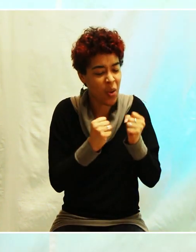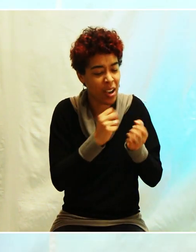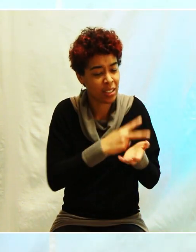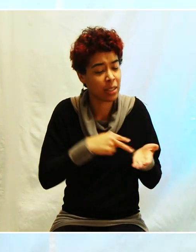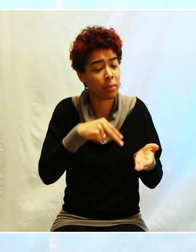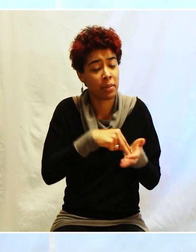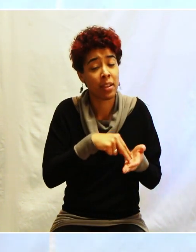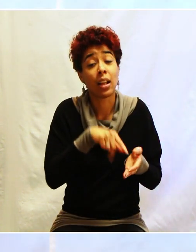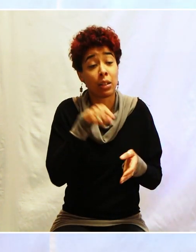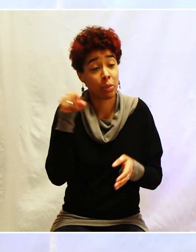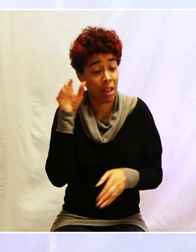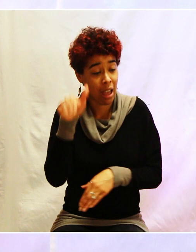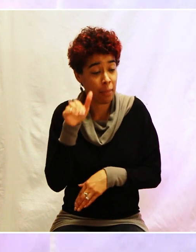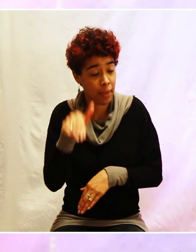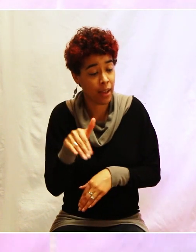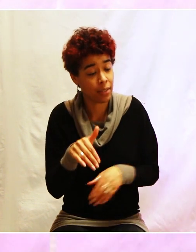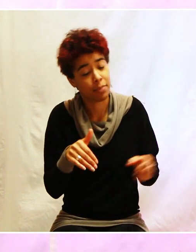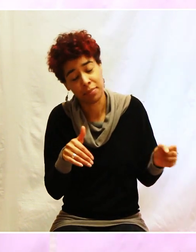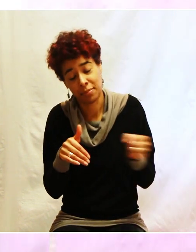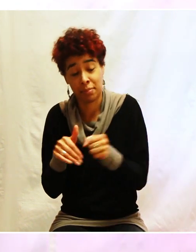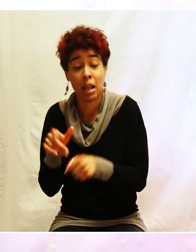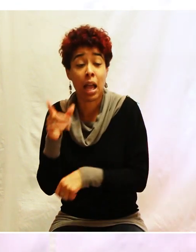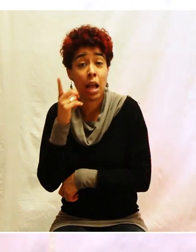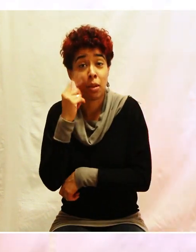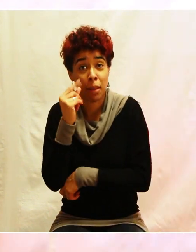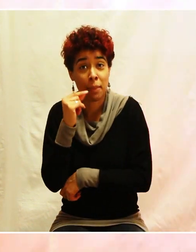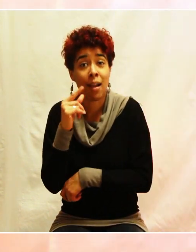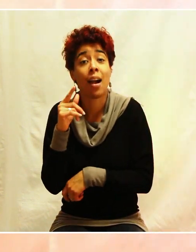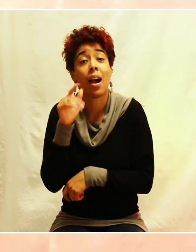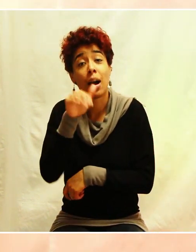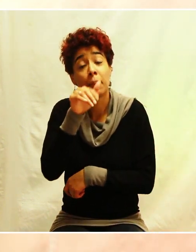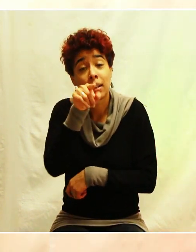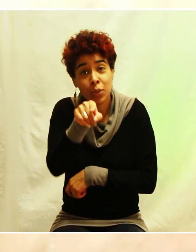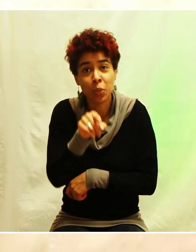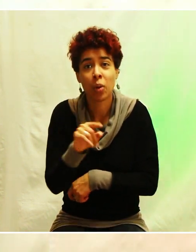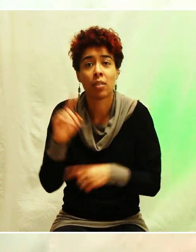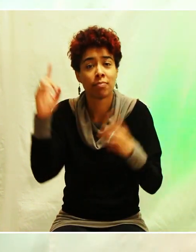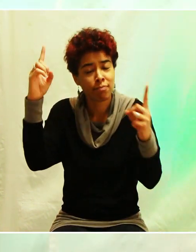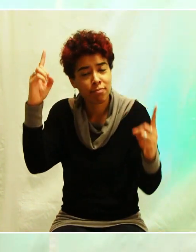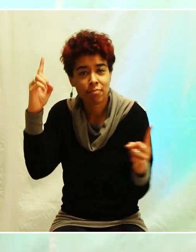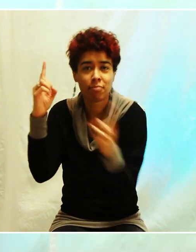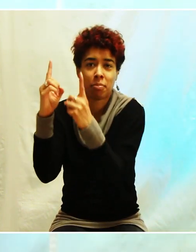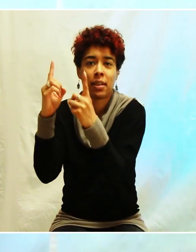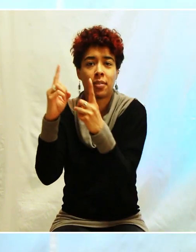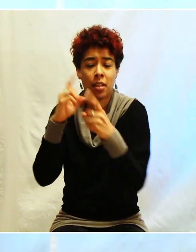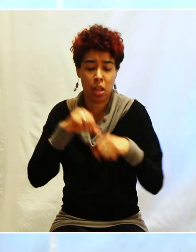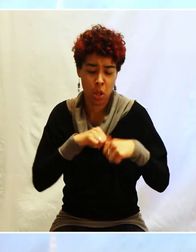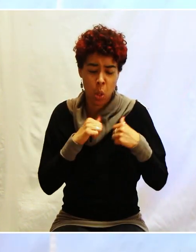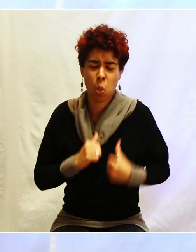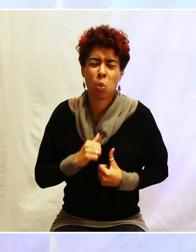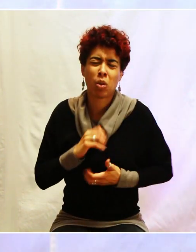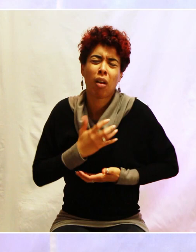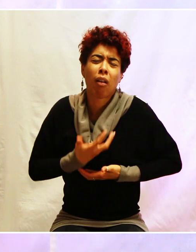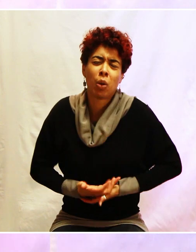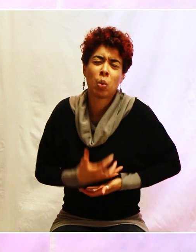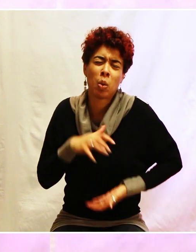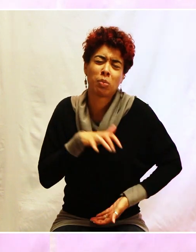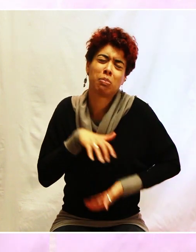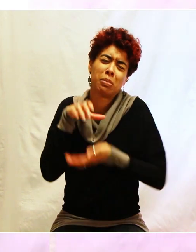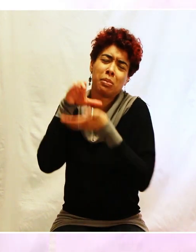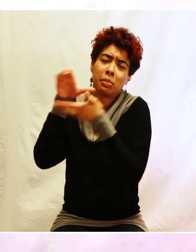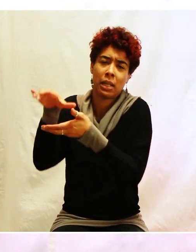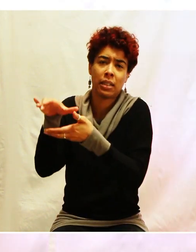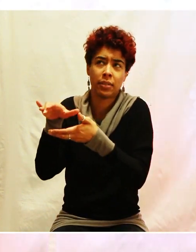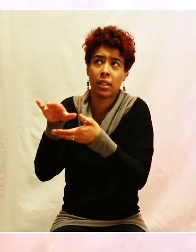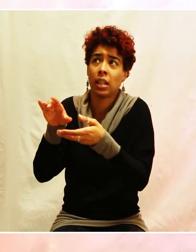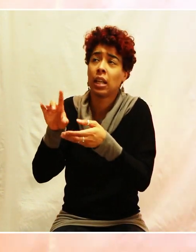il t'appelle. Le Père t'appelle aujourd'hui. Viens dans sa présence et libère ton cœur de ce qui se passe et que